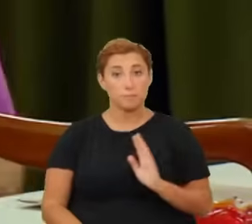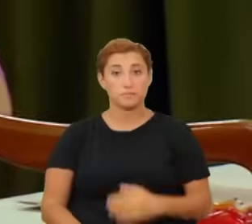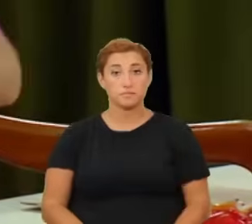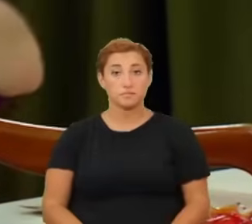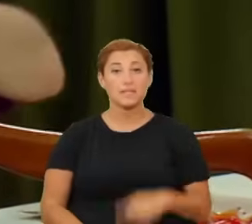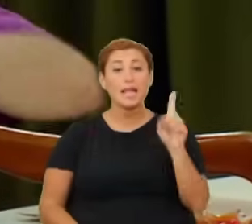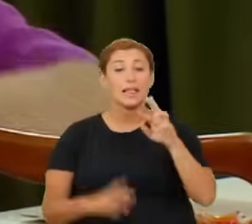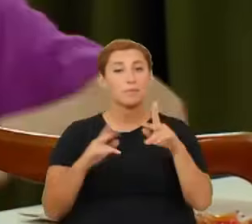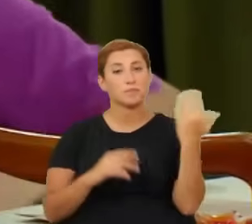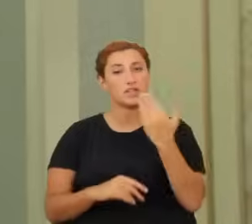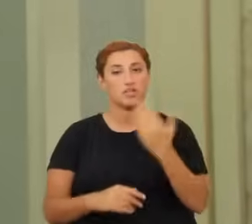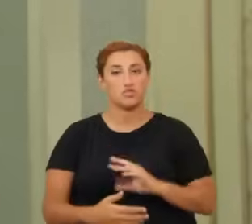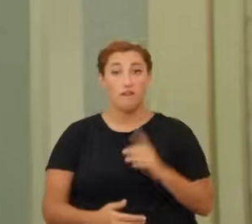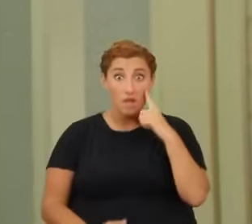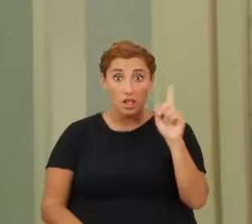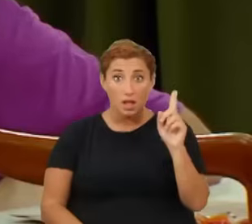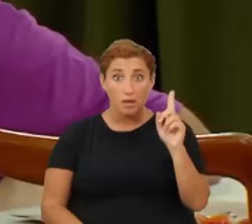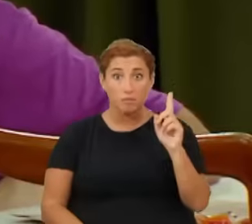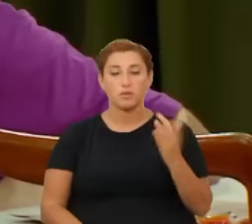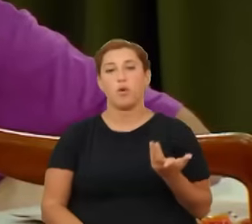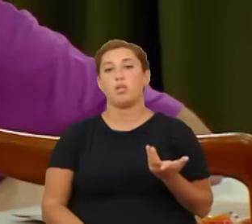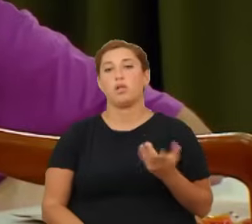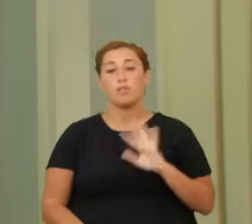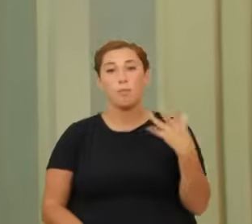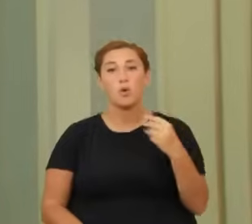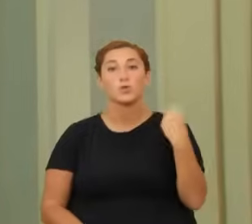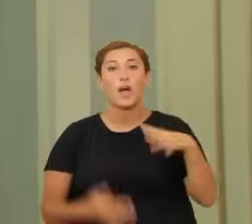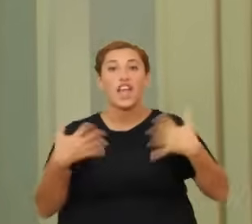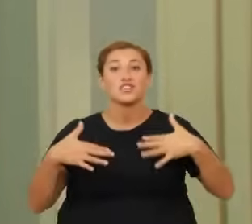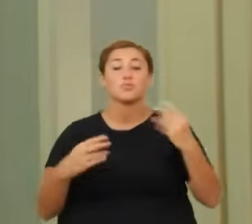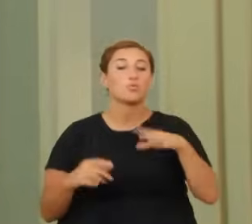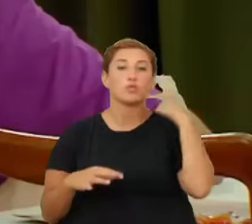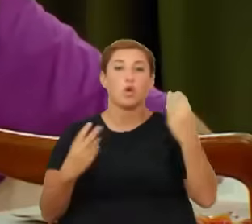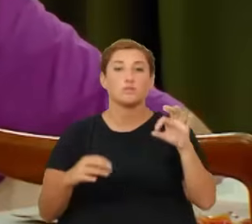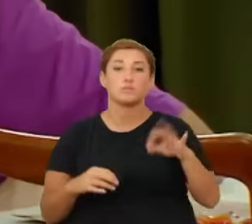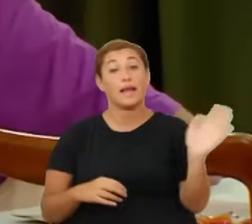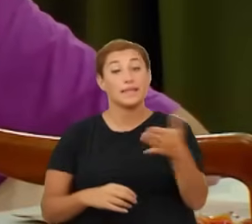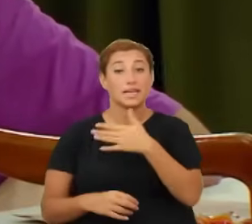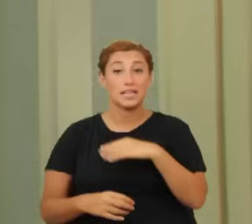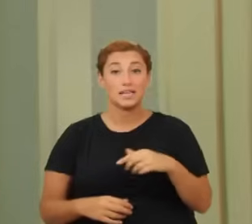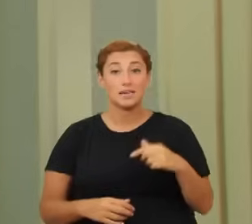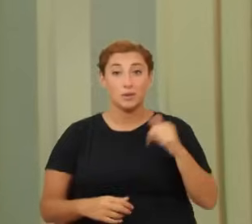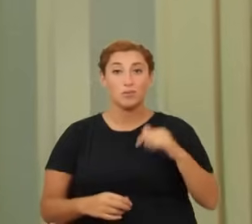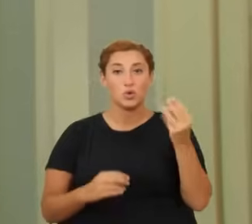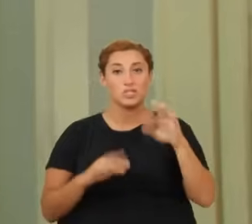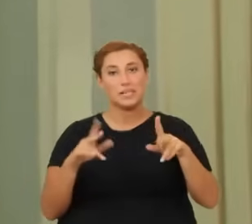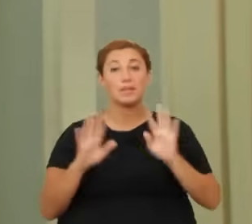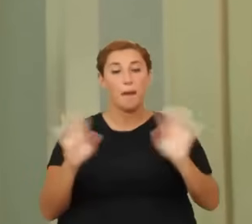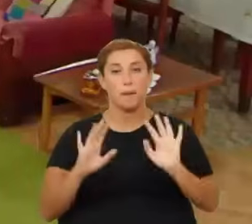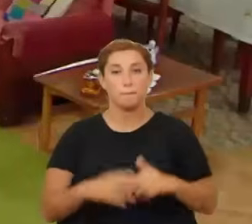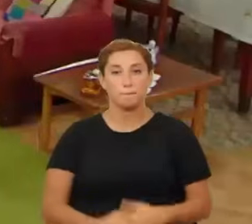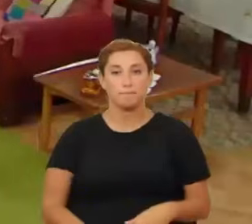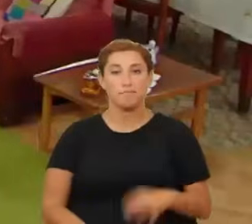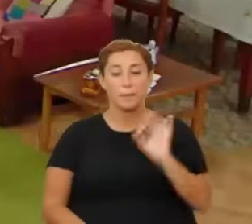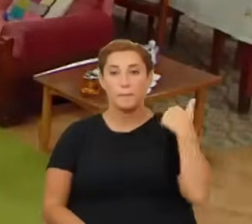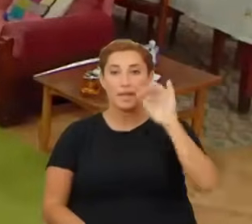Tamam. Kalem gibi gidecek. Vallahi mi? Ya Allah Allah. Tamam oldu. Çok heyecanlı, çok mutlu oldum şimdi. Hadi gidelim. Ya benim bir de olacak gibi çocuklar gibi. Evet. Tamam.